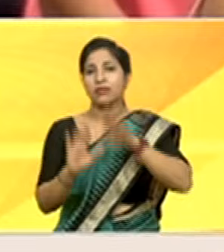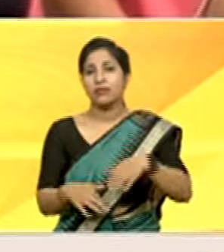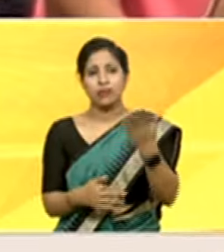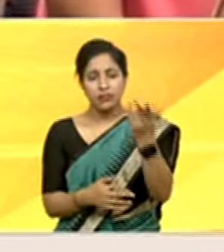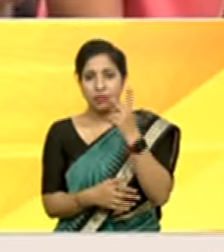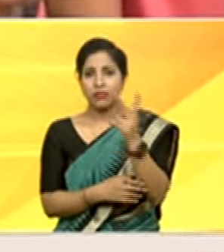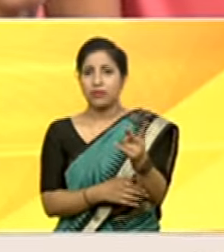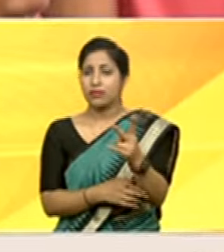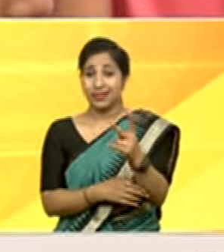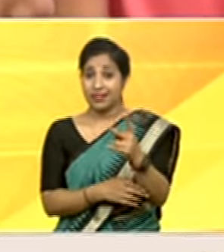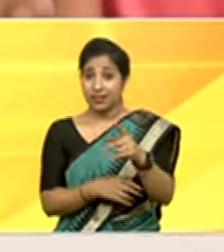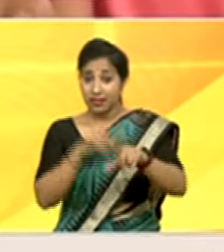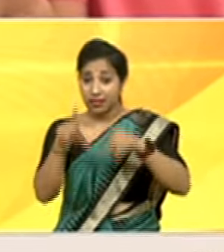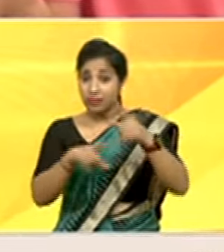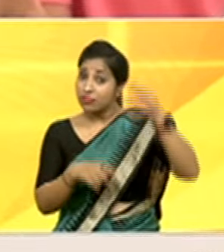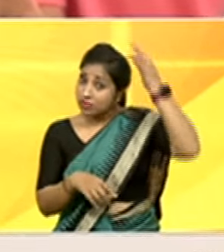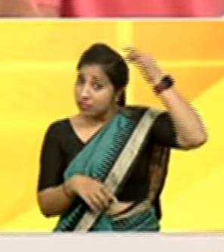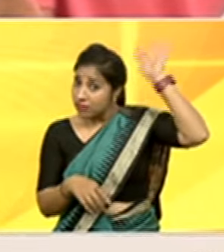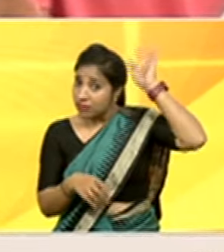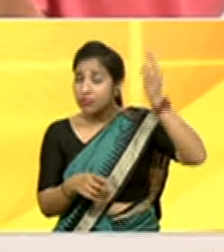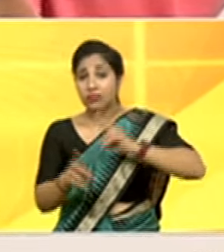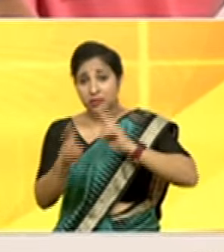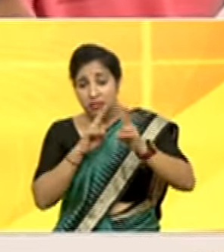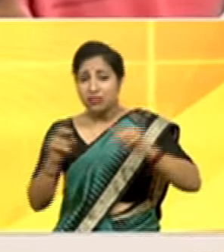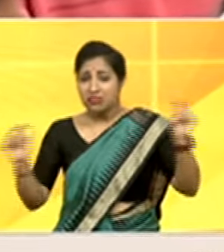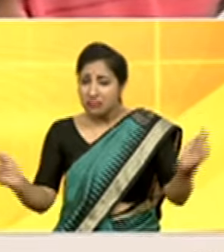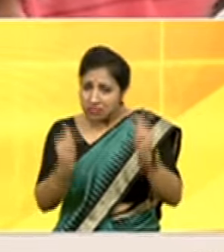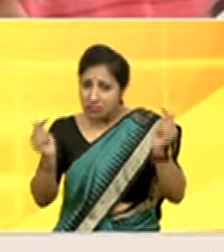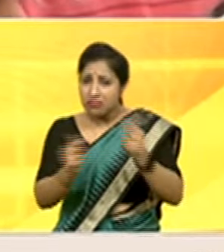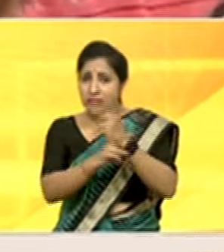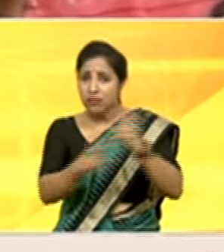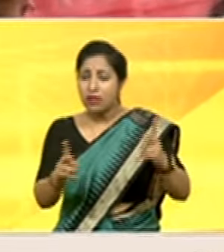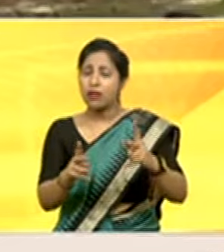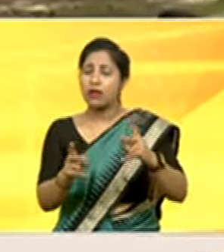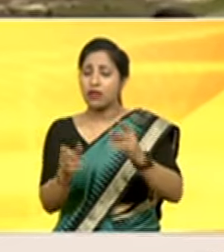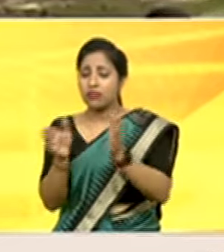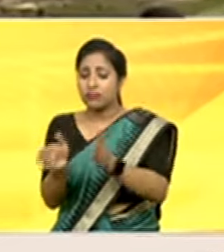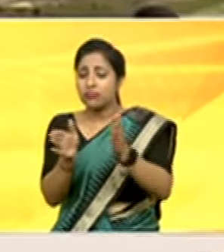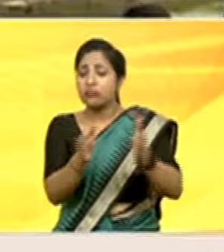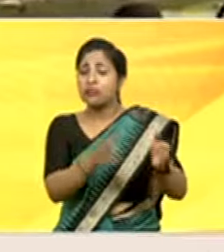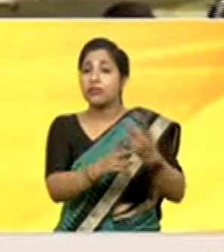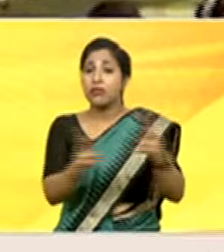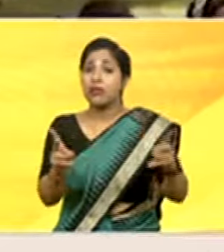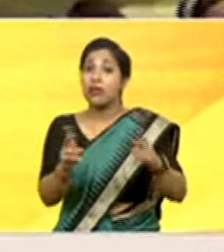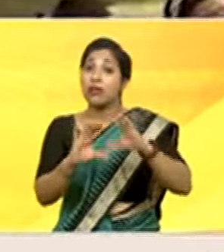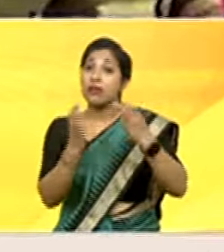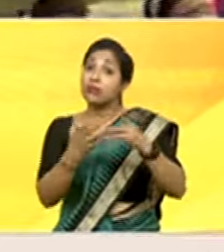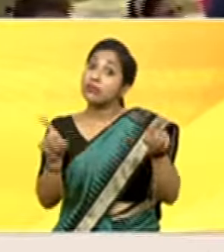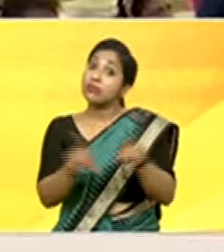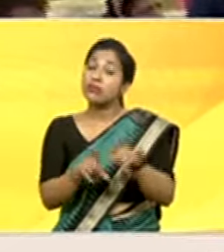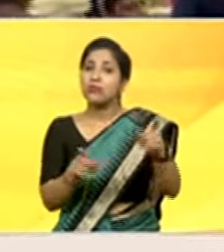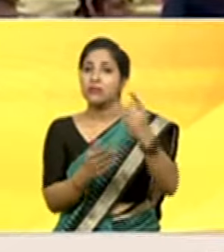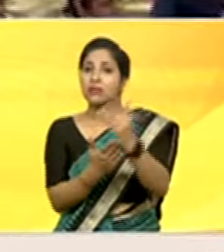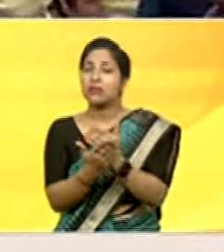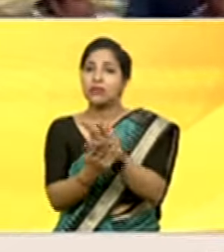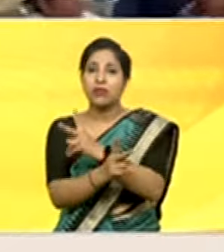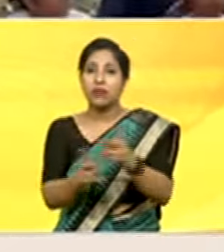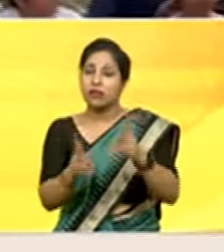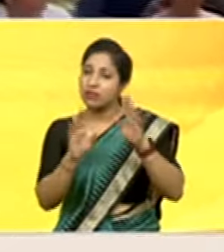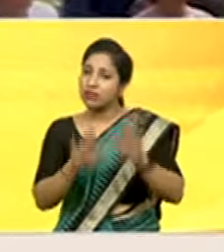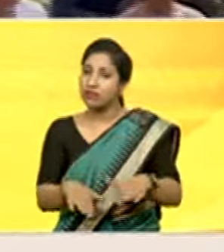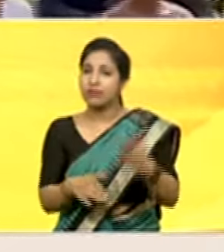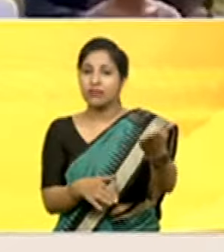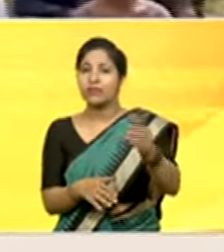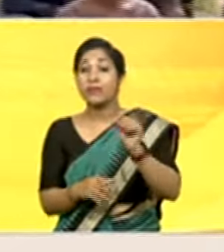इतना ही नहीं यहां वाद विवाद के कई शैसन भी संस्कृत में ही आविजित किये जाते हैं।